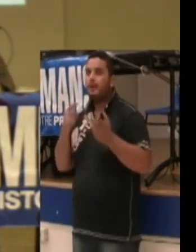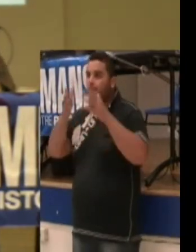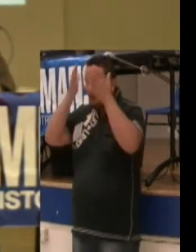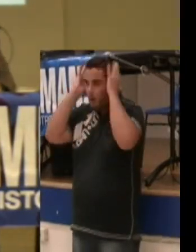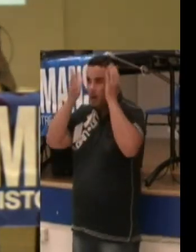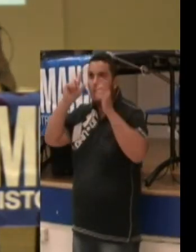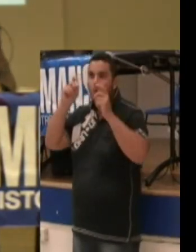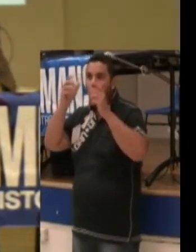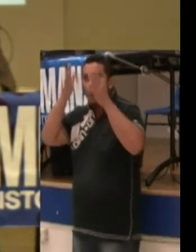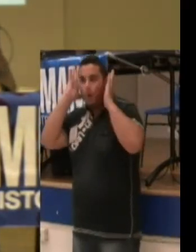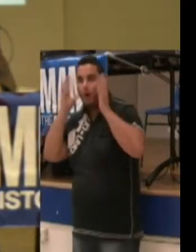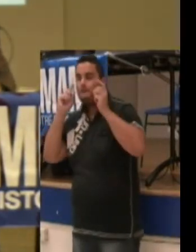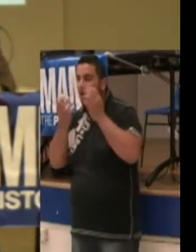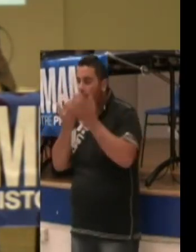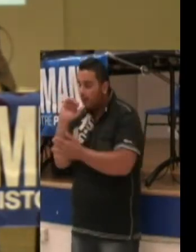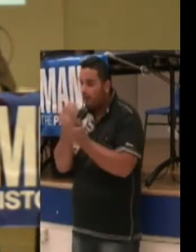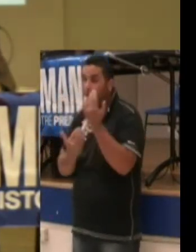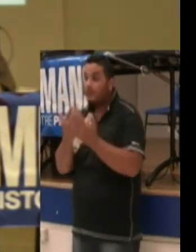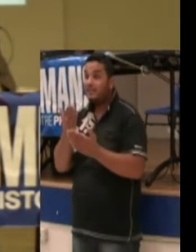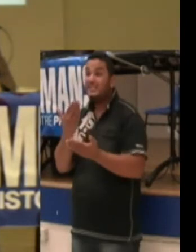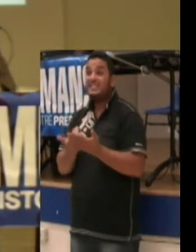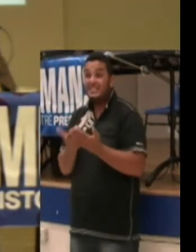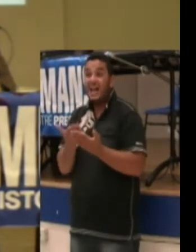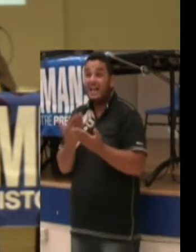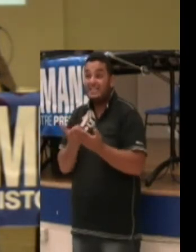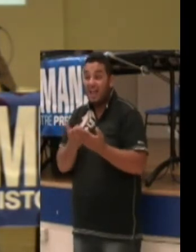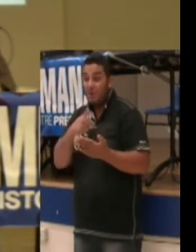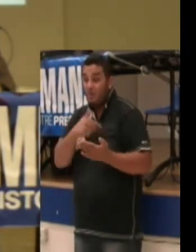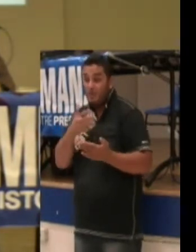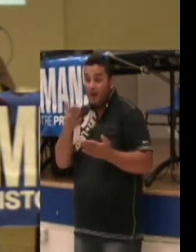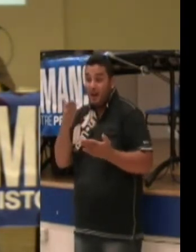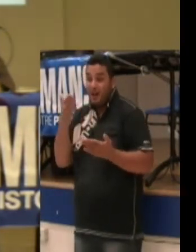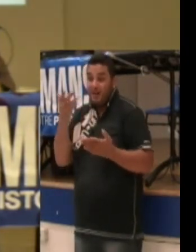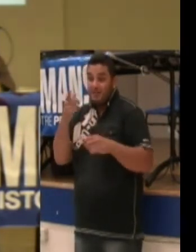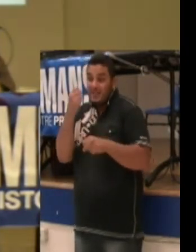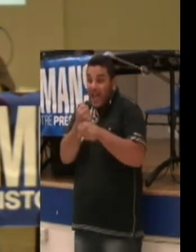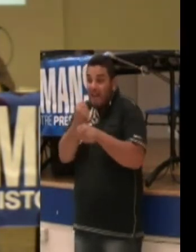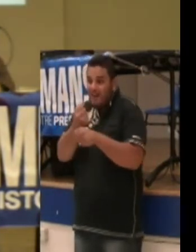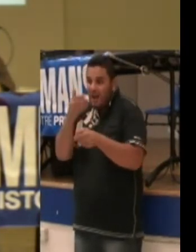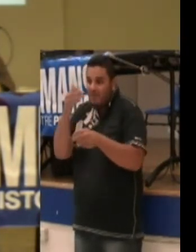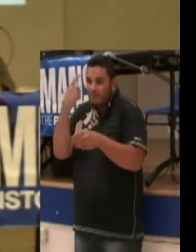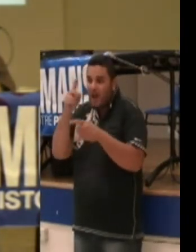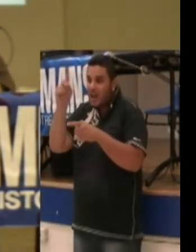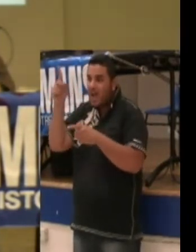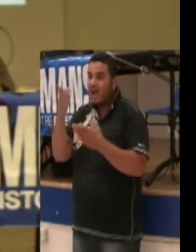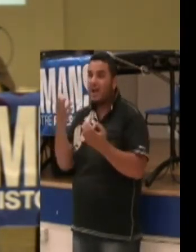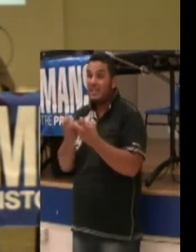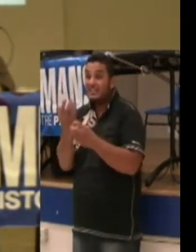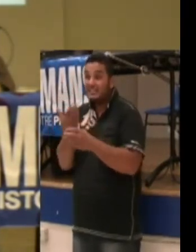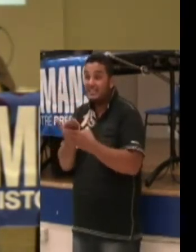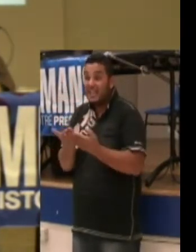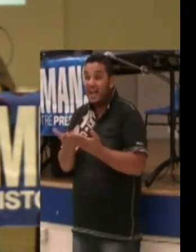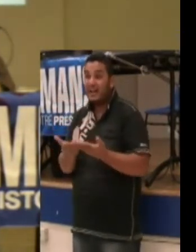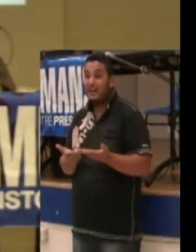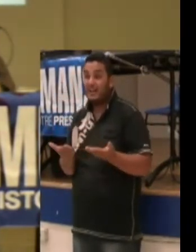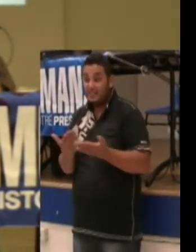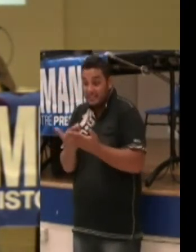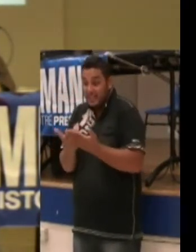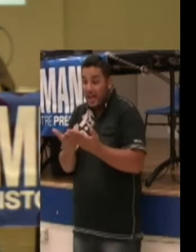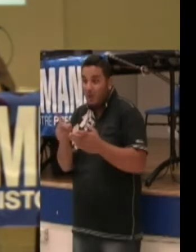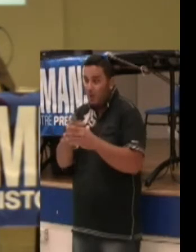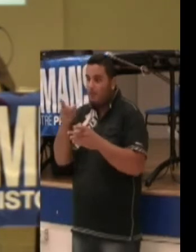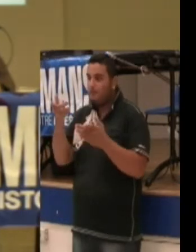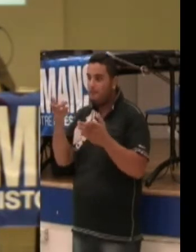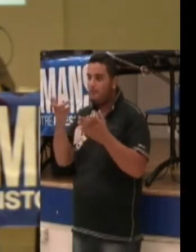ça. Désagrément, il est là. Désagrément, ce n'est pas seulement le froid. Parce que vous voyez des filles dans la rue, elles supportent le froid, il n'y a pas de problème. Vous